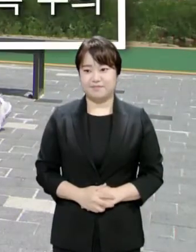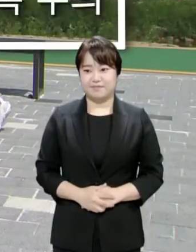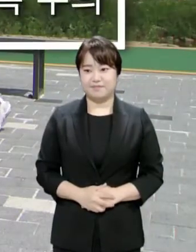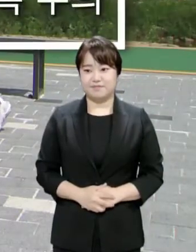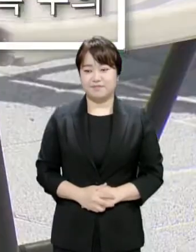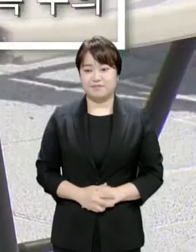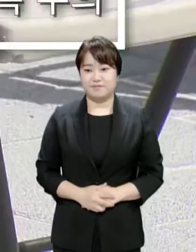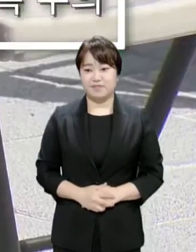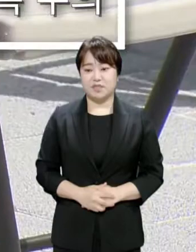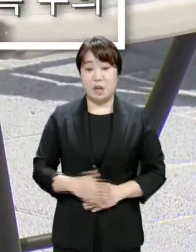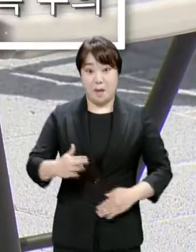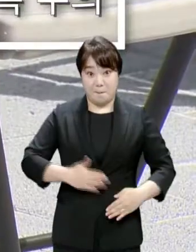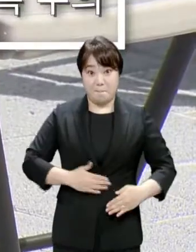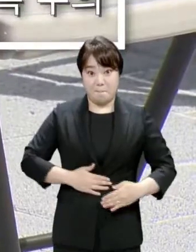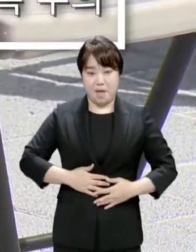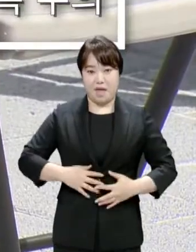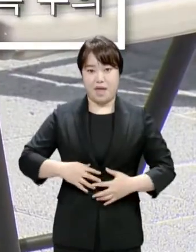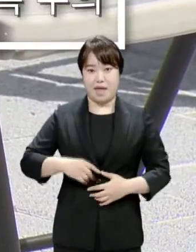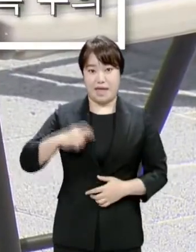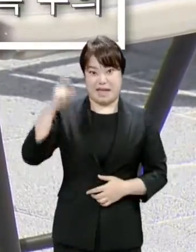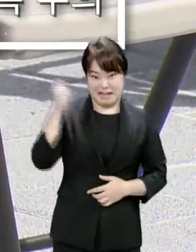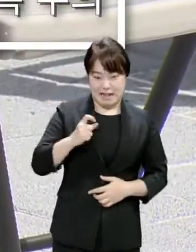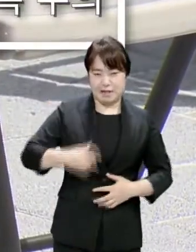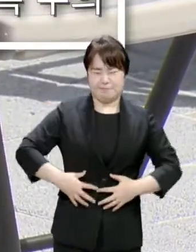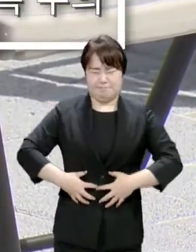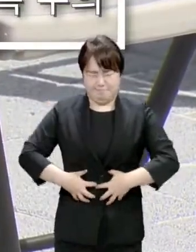코어의 힘 주시면서 진행해 주셔야 됩니다.